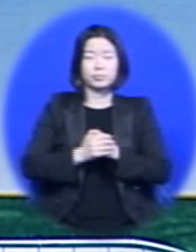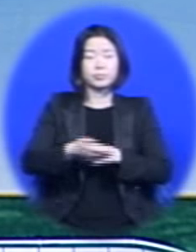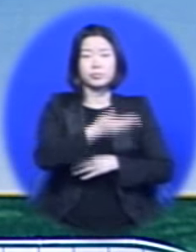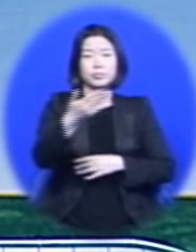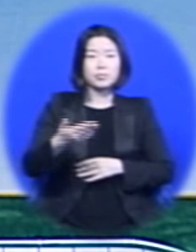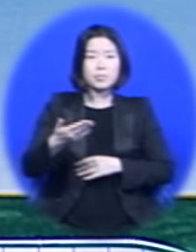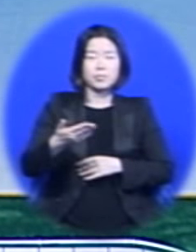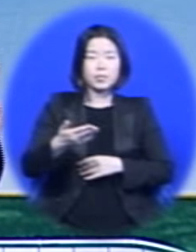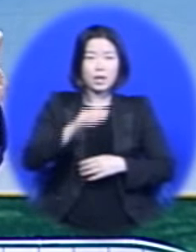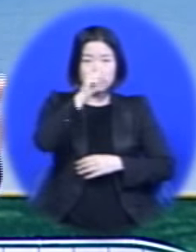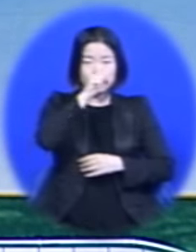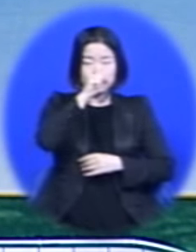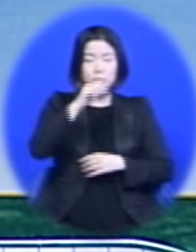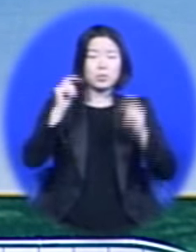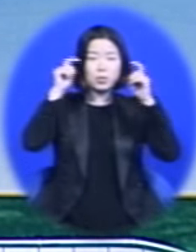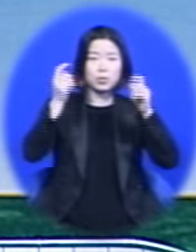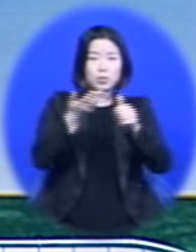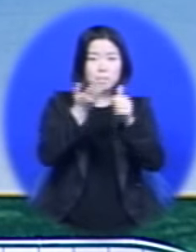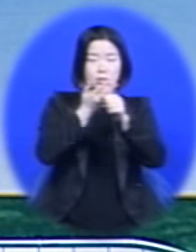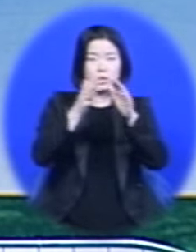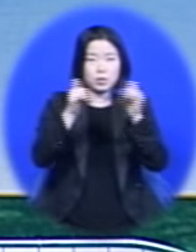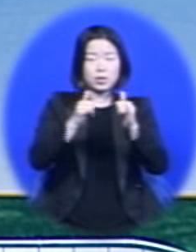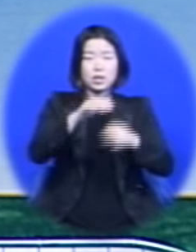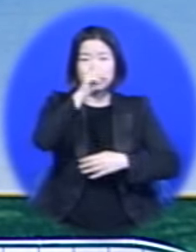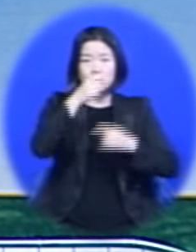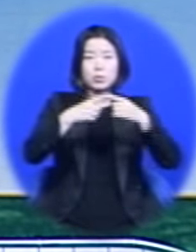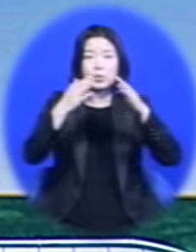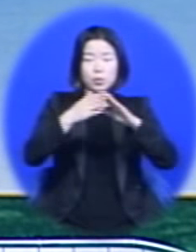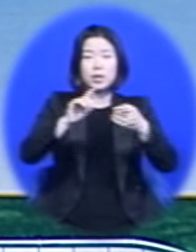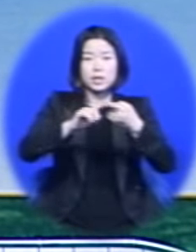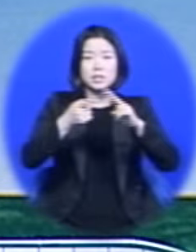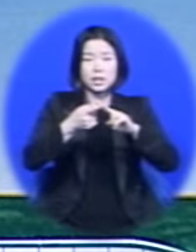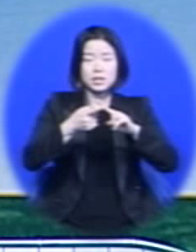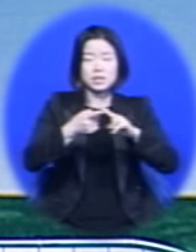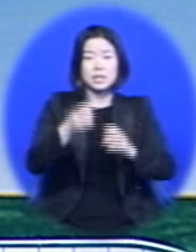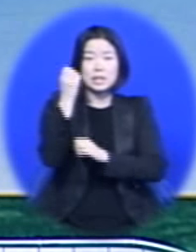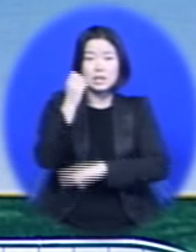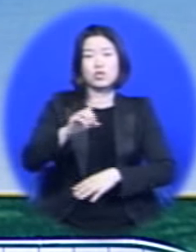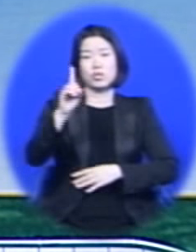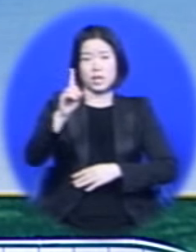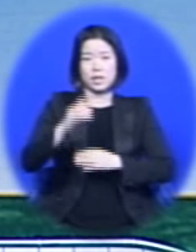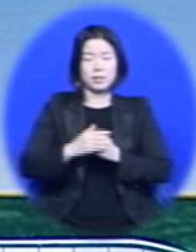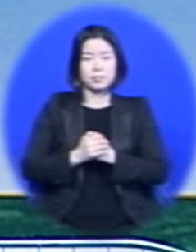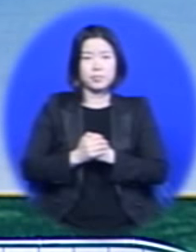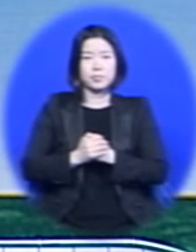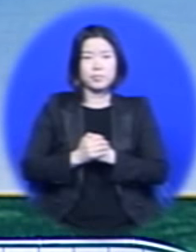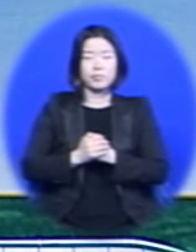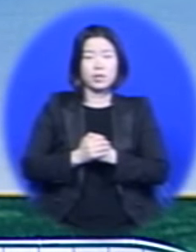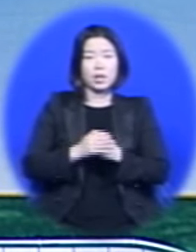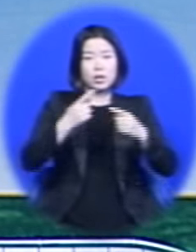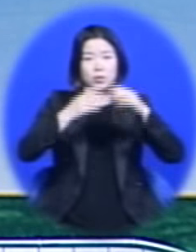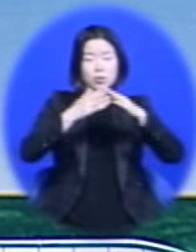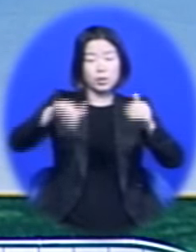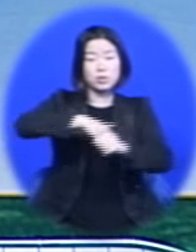여러분의 선한 목자 교회가 좋은 교회인지 안 좋은 교회인지는 기준은 하나밖에 없습니다. 교회 주변에